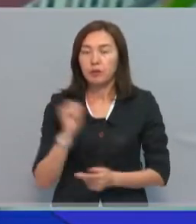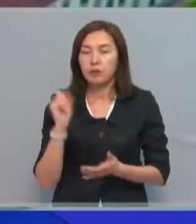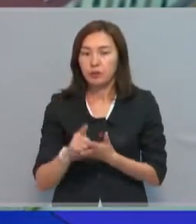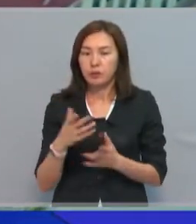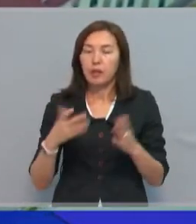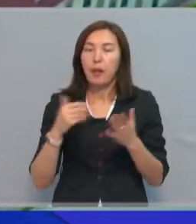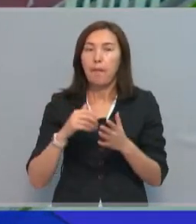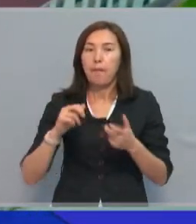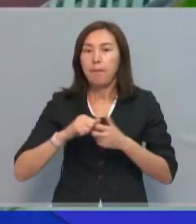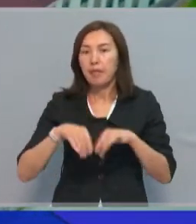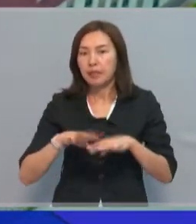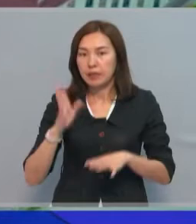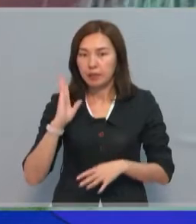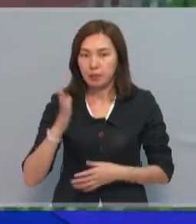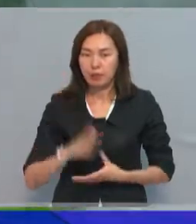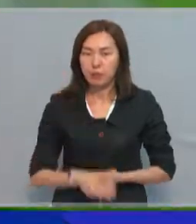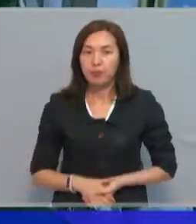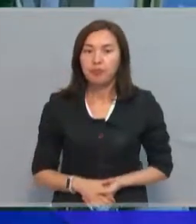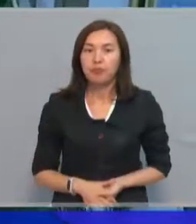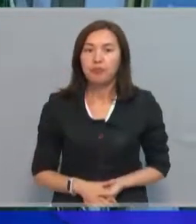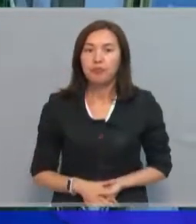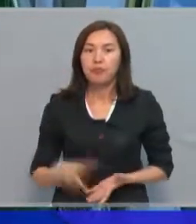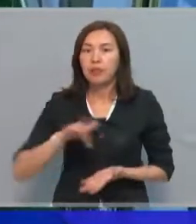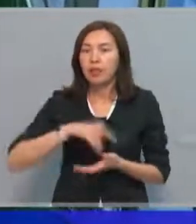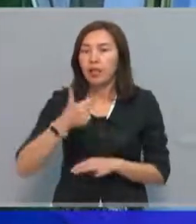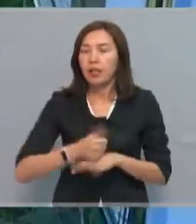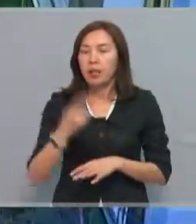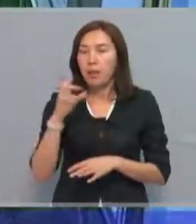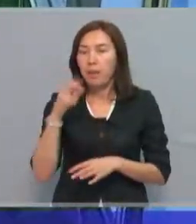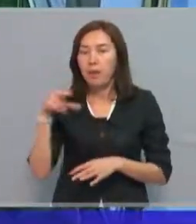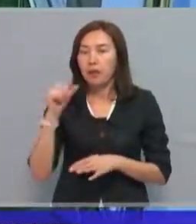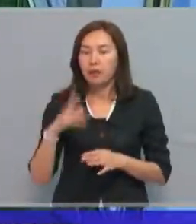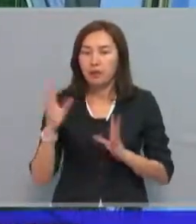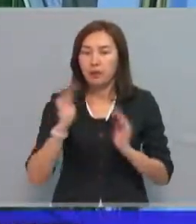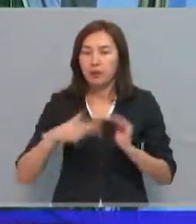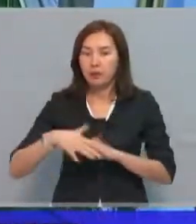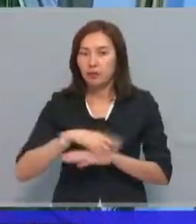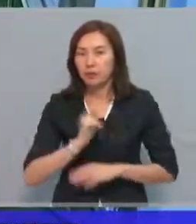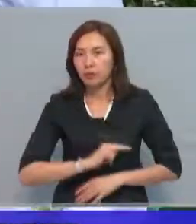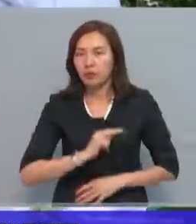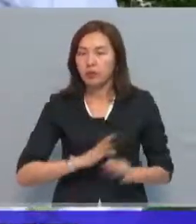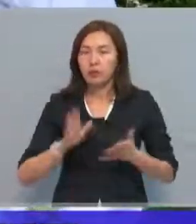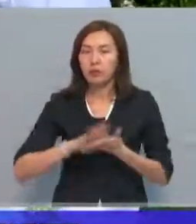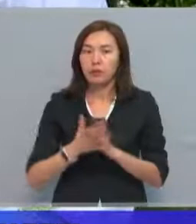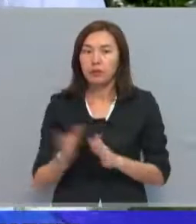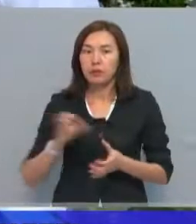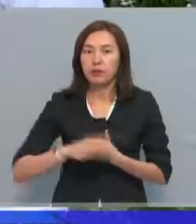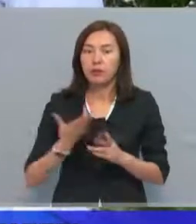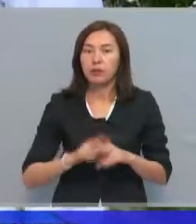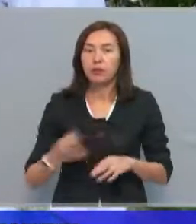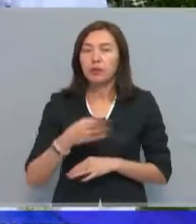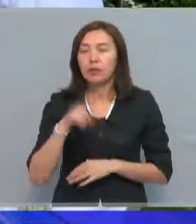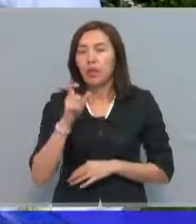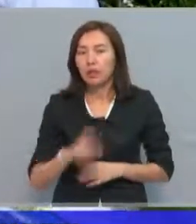тапсырылса, мәселе толығымен шешіледі. Қала әкімі бадам бір тұрғын алабының инфрақұрылым жүйелерінің жағдайымен танысып, сол